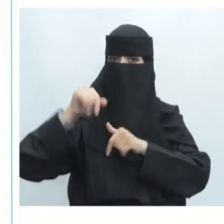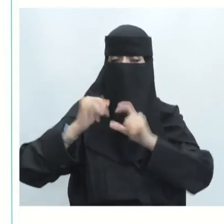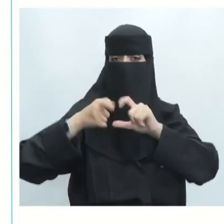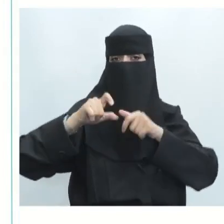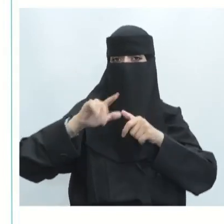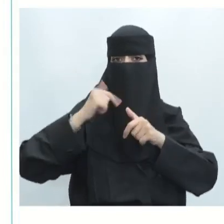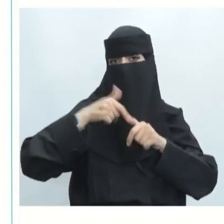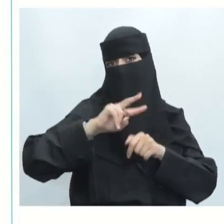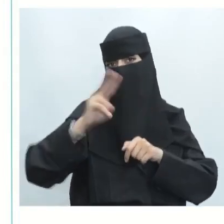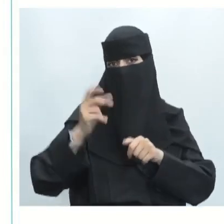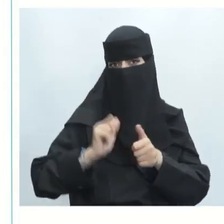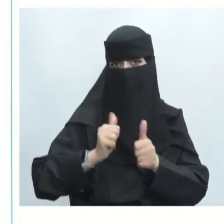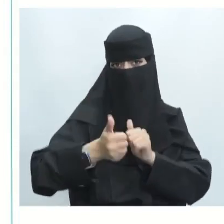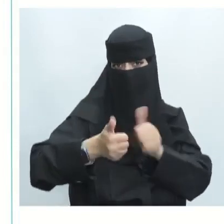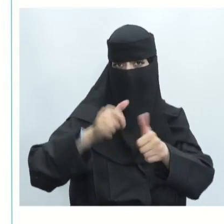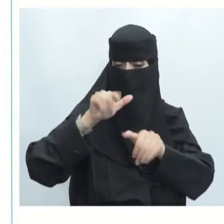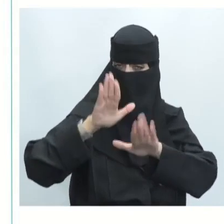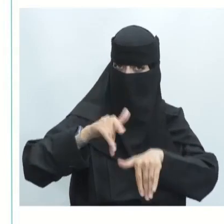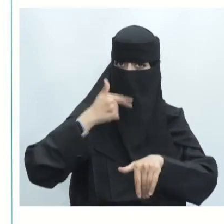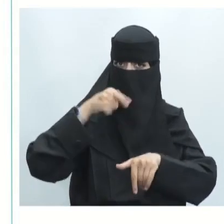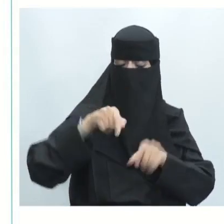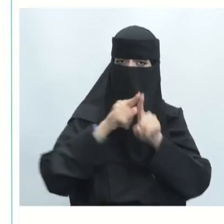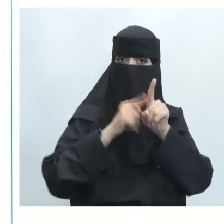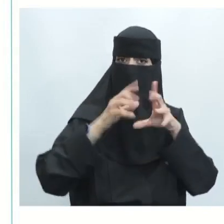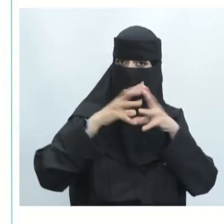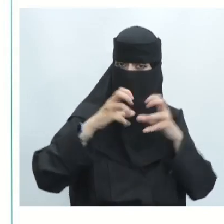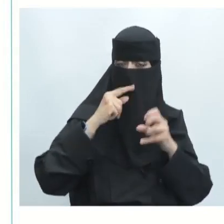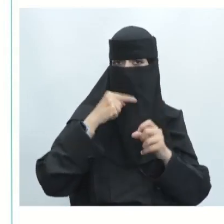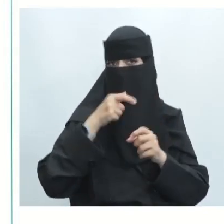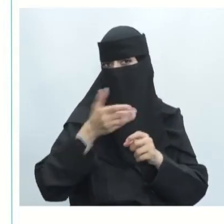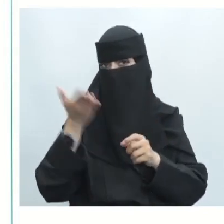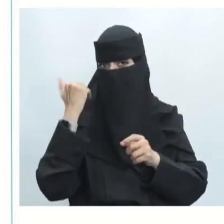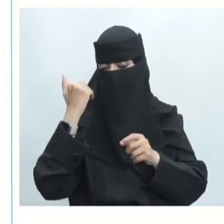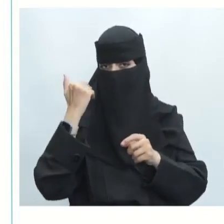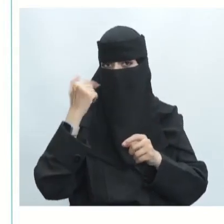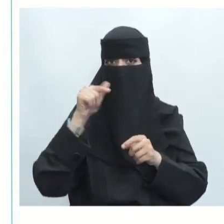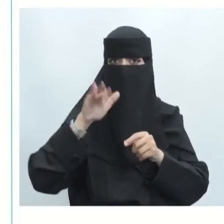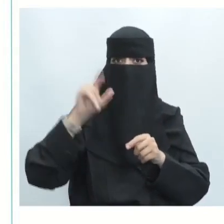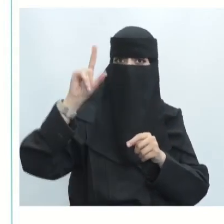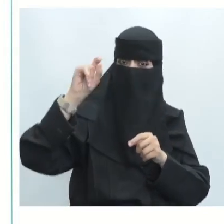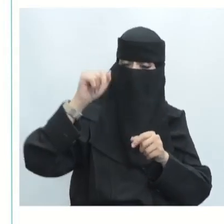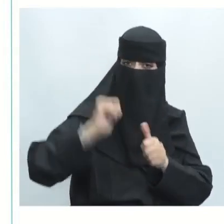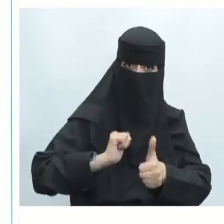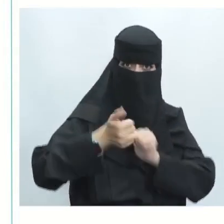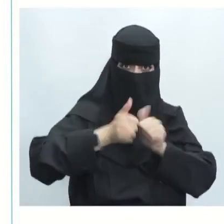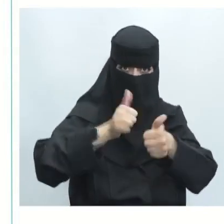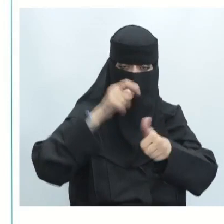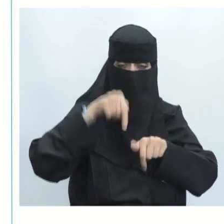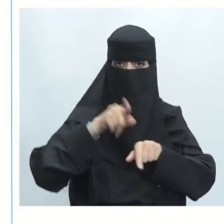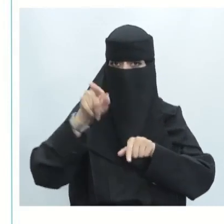منظمه منافسه وهذا ذكرنا انه تعريف قد يكون ل الميزه التنافسيه